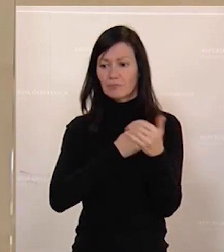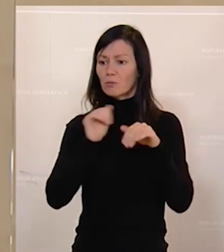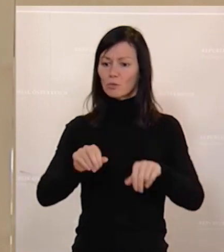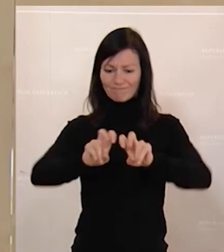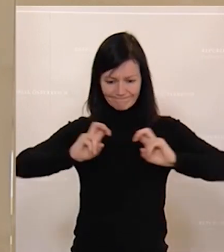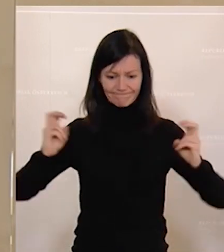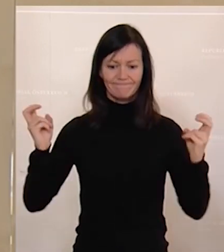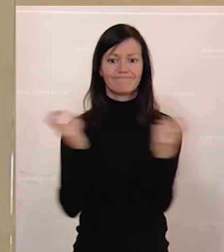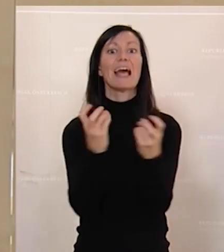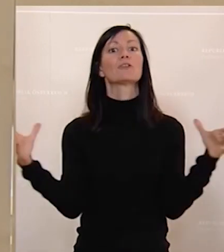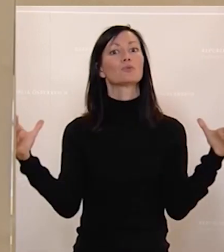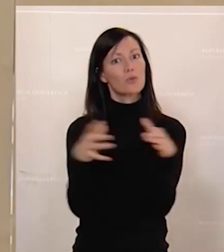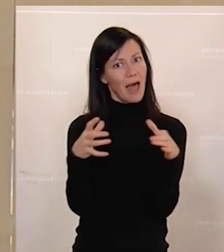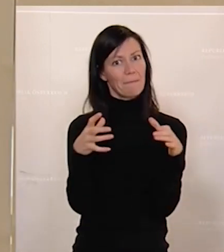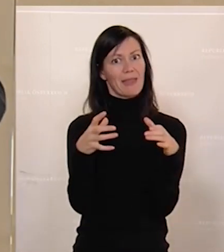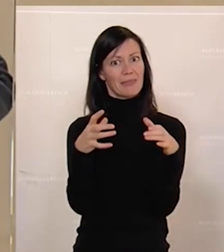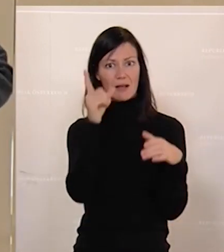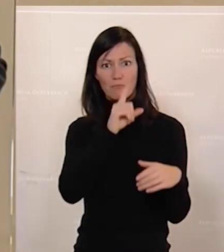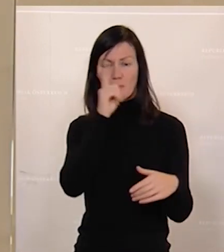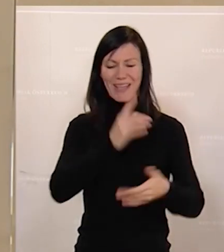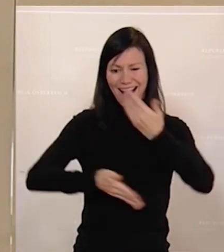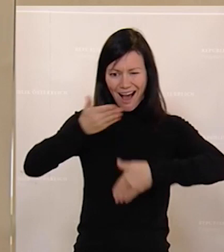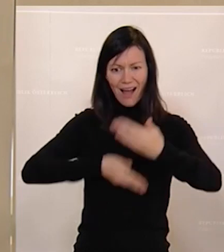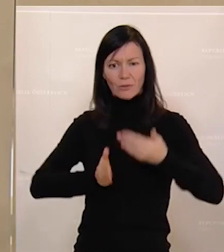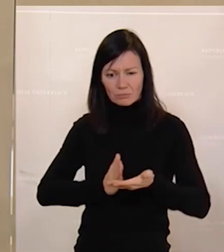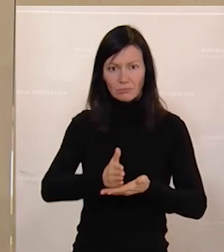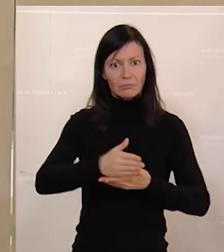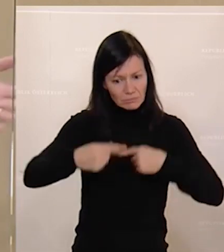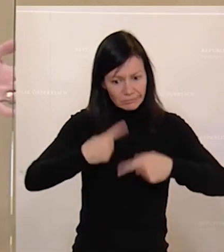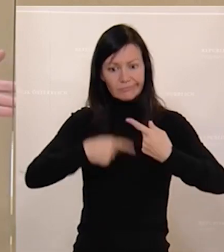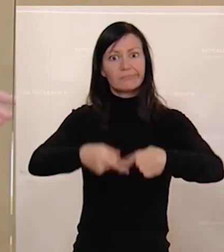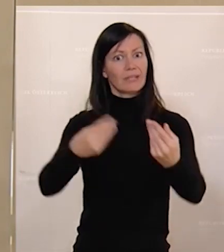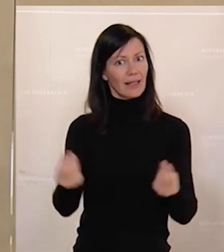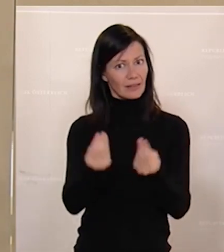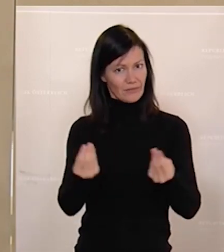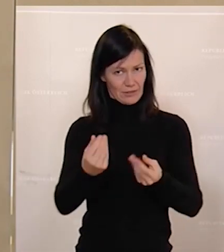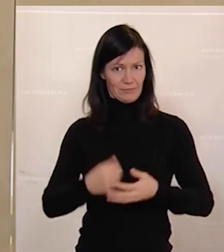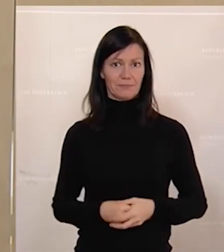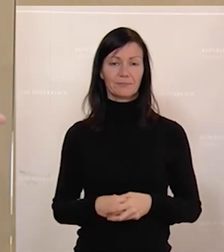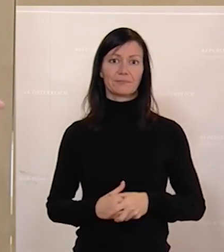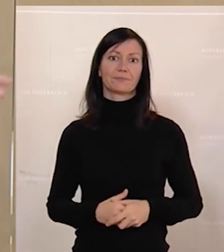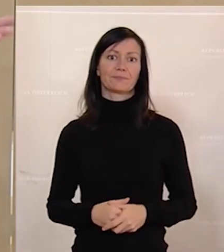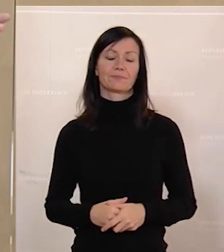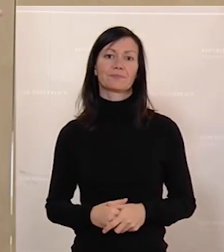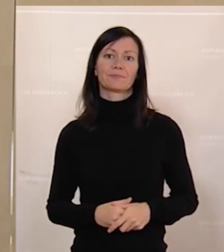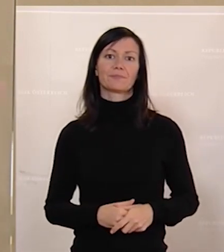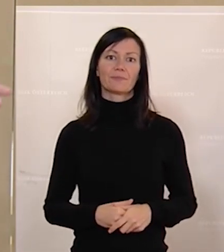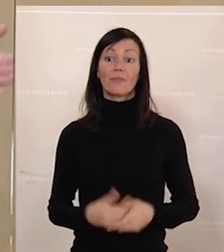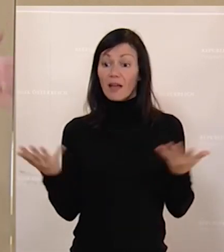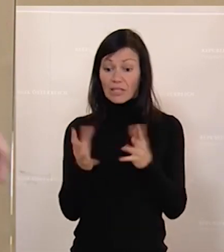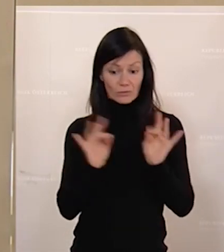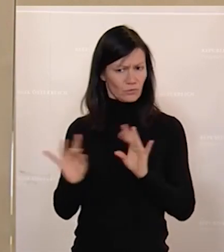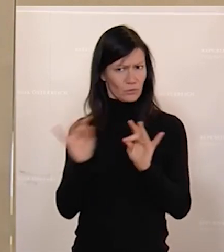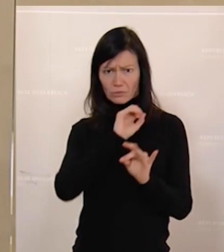und alles daran tut, wieder in Handlungsfähigkeit zu kommen. Was zu tun ist, ist klar. Es ist zunächst einmal das